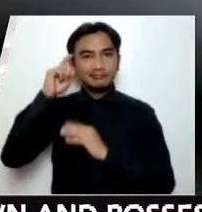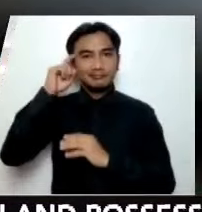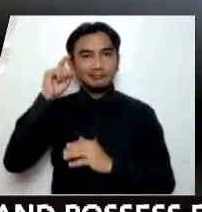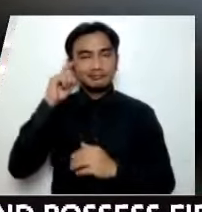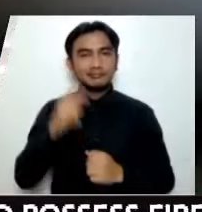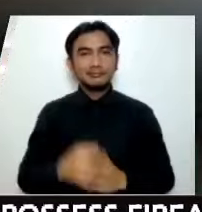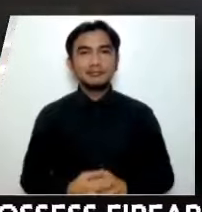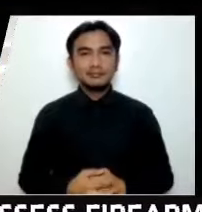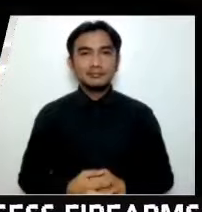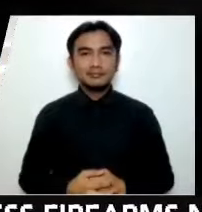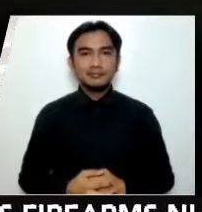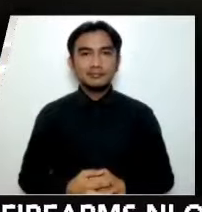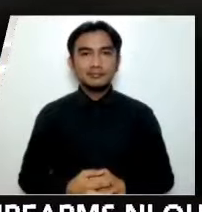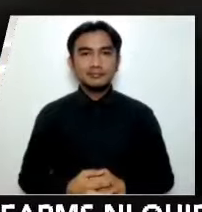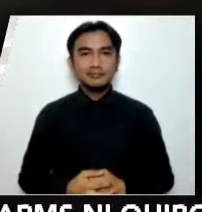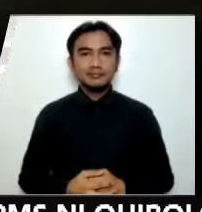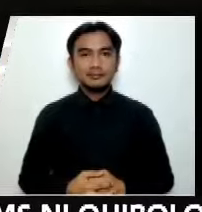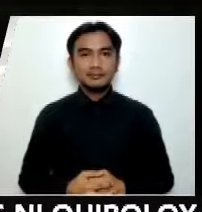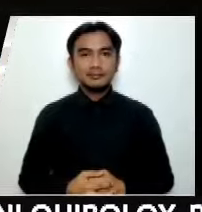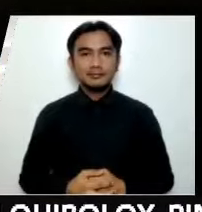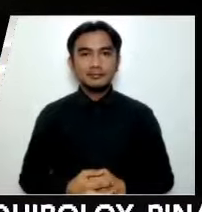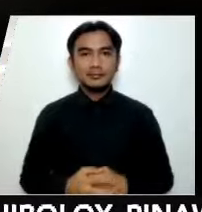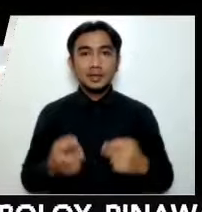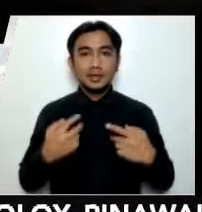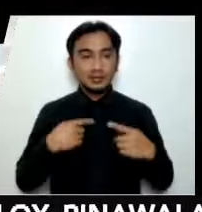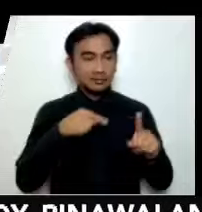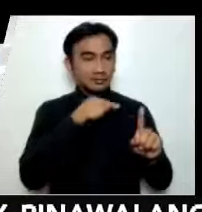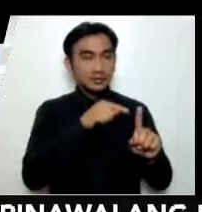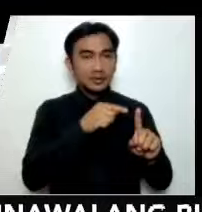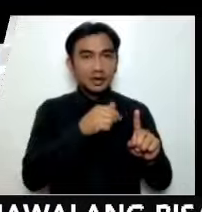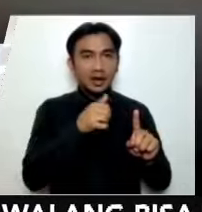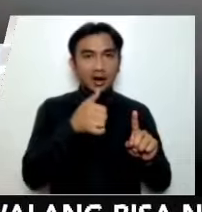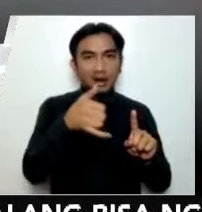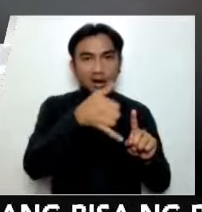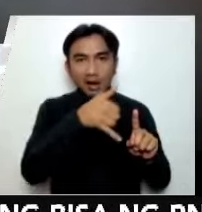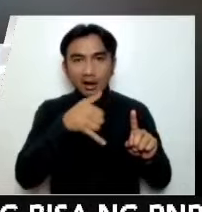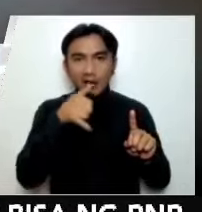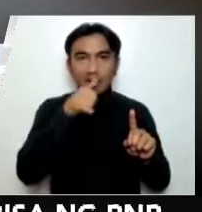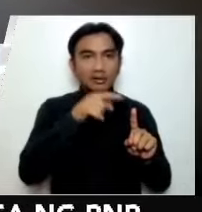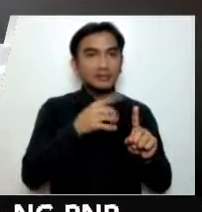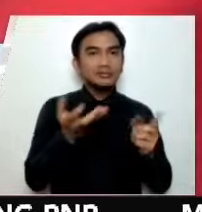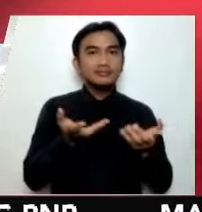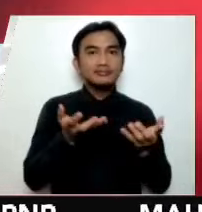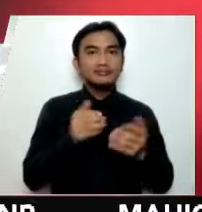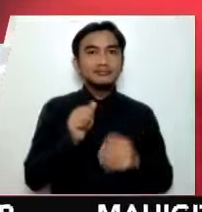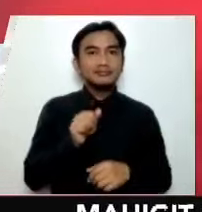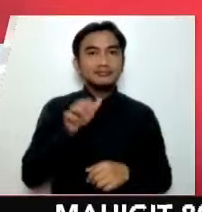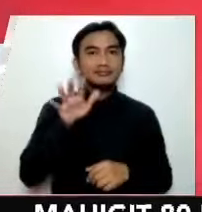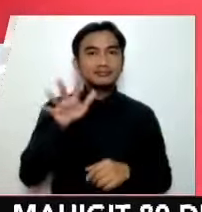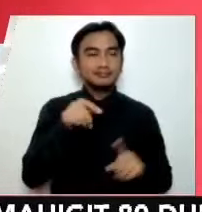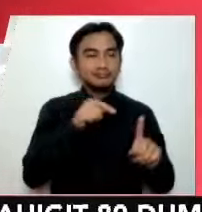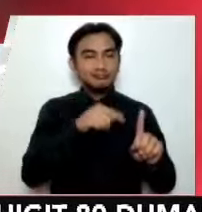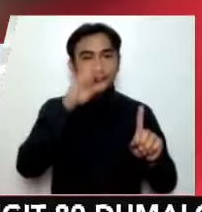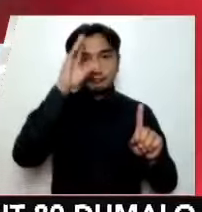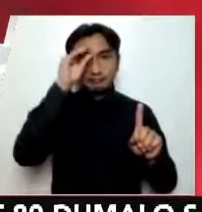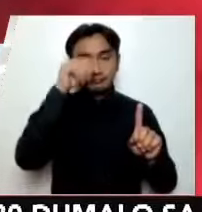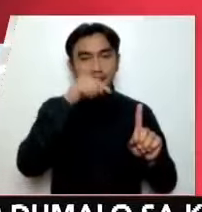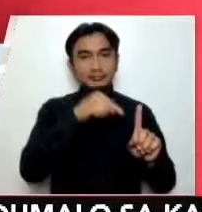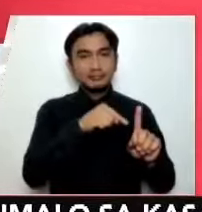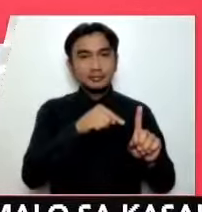rahman sa gitna ng pakikipag-inuman ng lalaking ito sa Antipolo City inaaresto